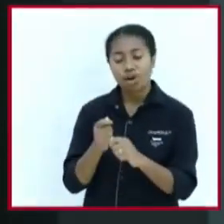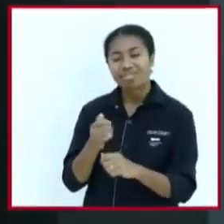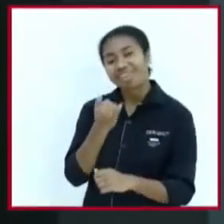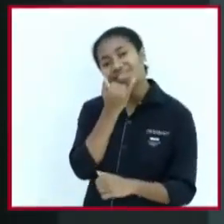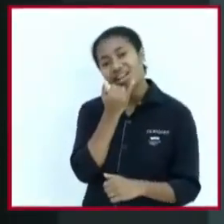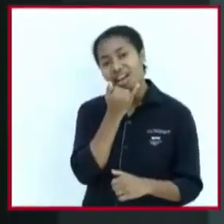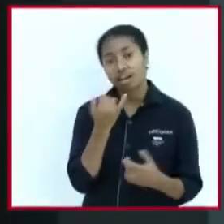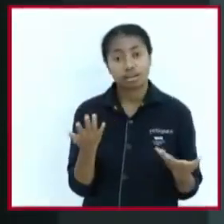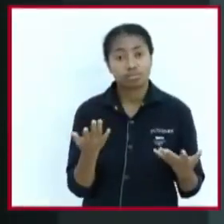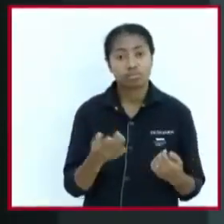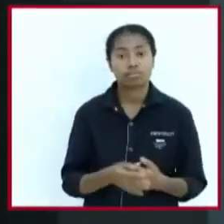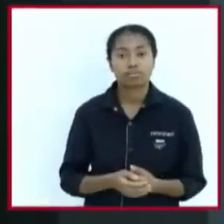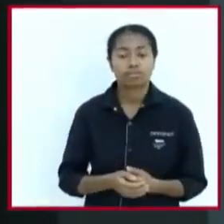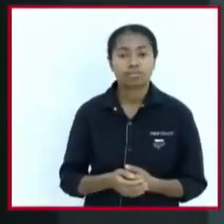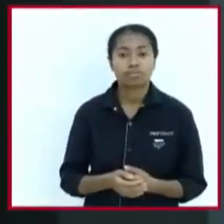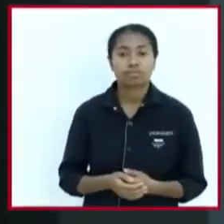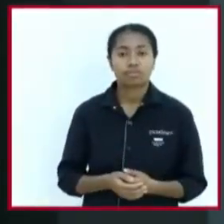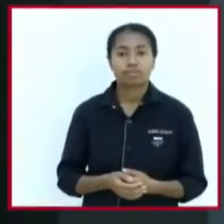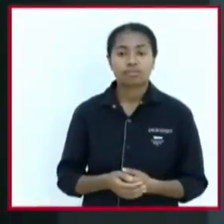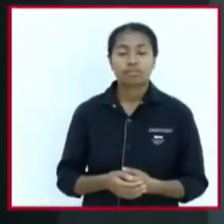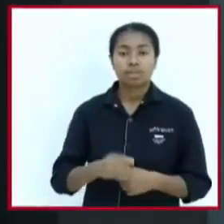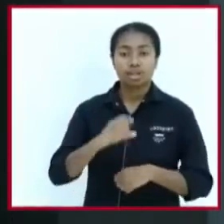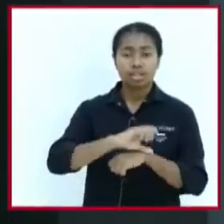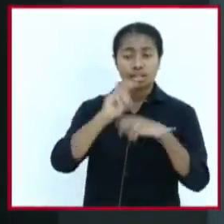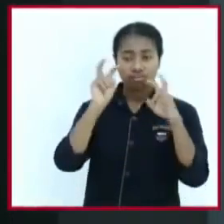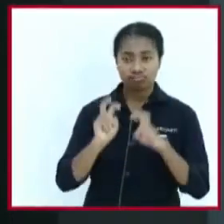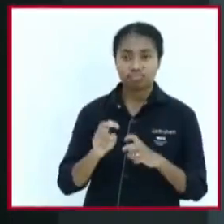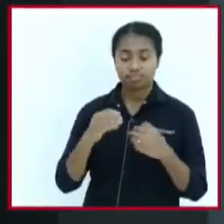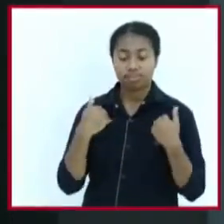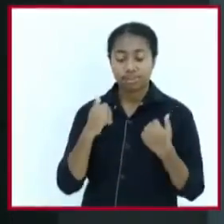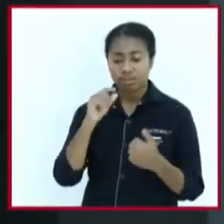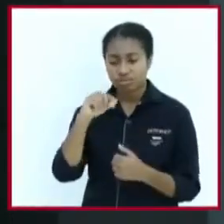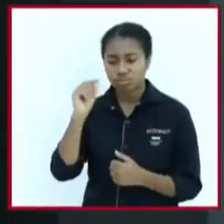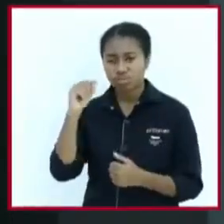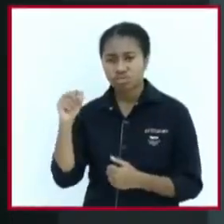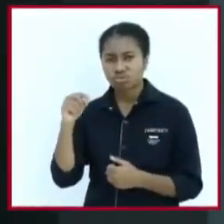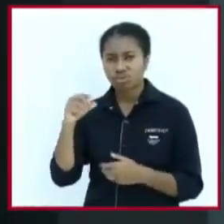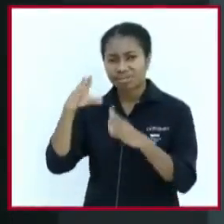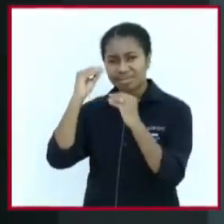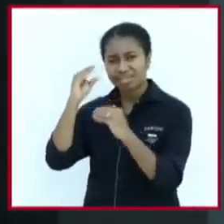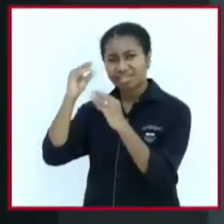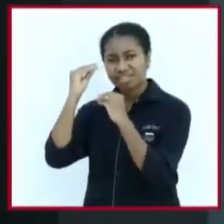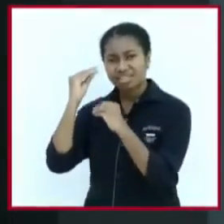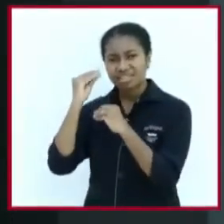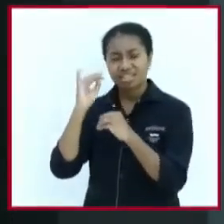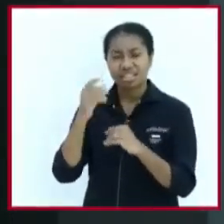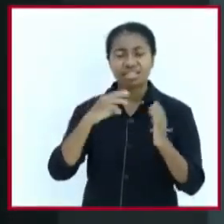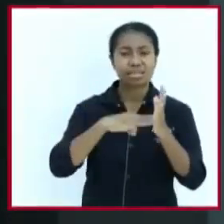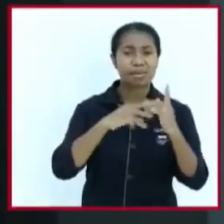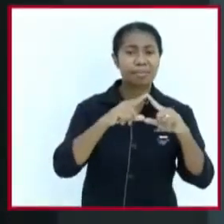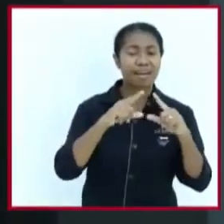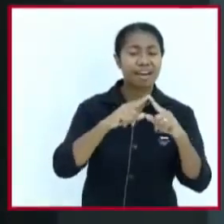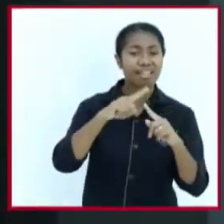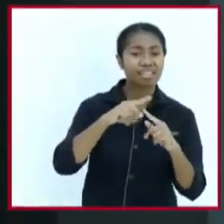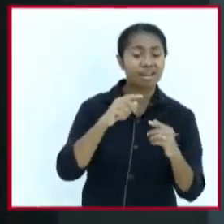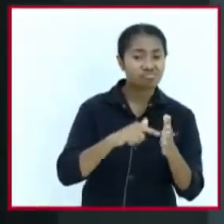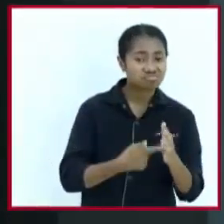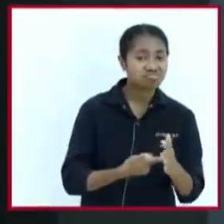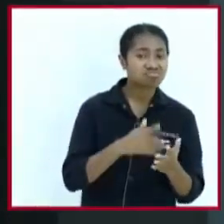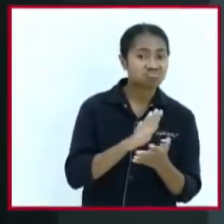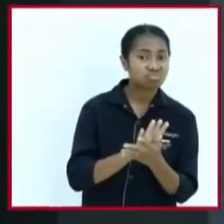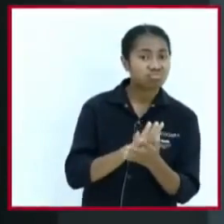Indonesia Hai gereja harus sungguh-sungguh mendidih jamrat mulai dari sekolah minggu Pemuda sampai orang dewasa